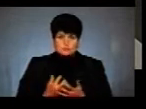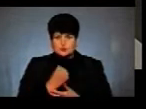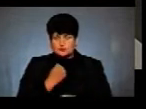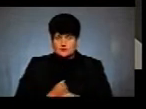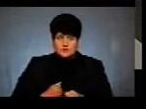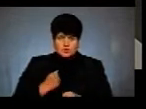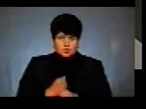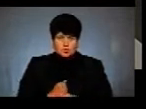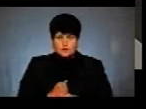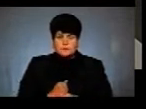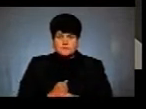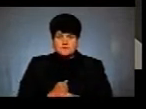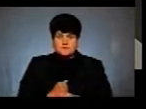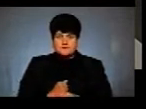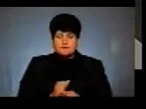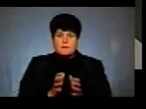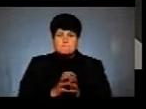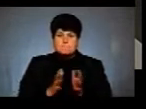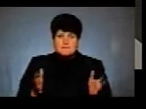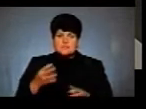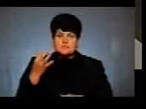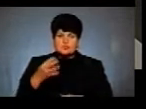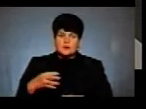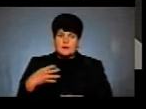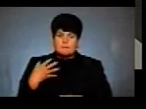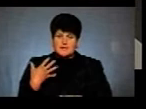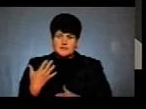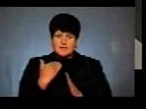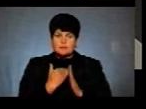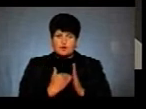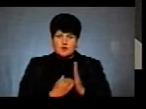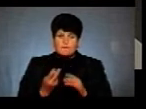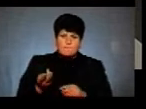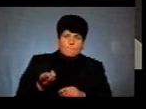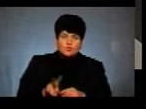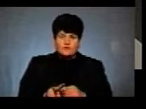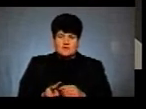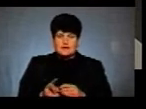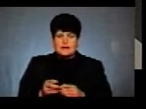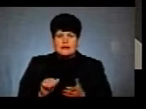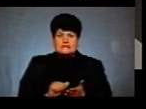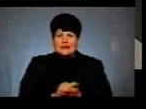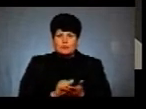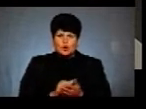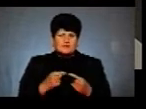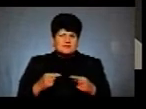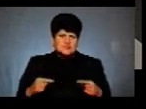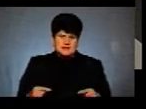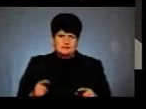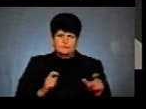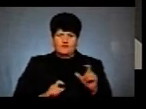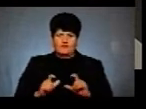функціонує більше 45 програм подвійних дипломів з різними вишами